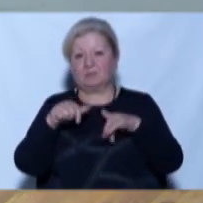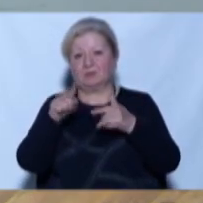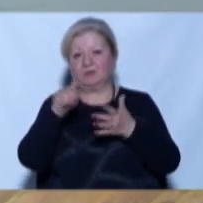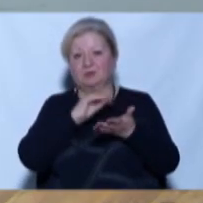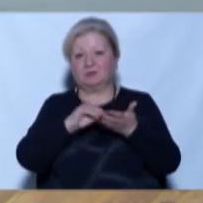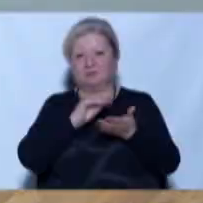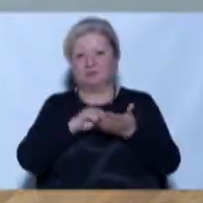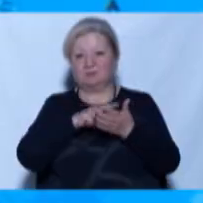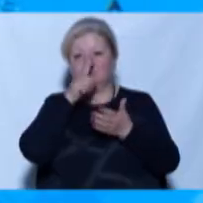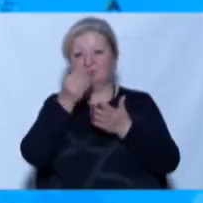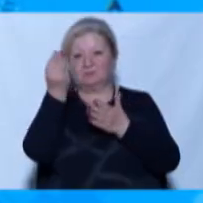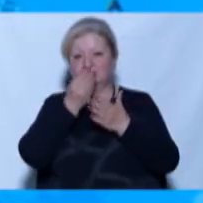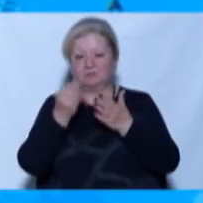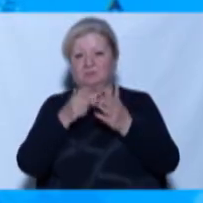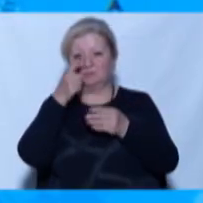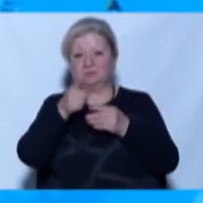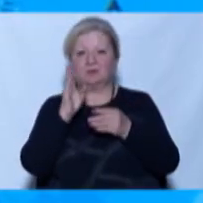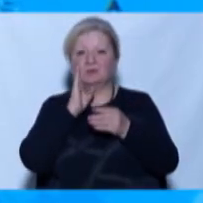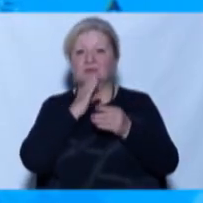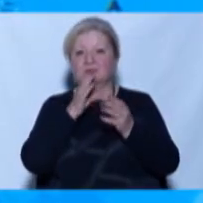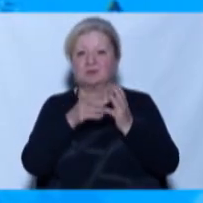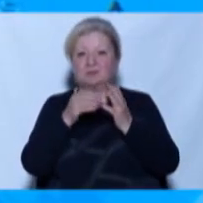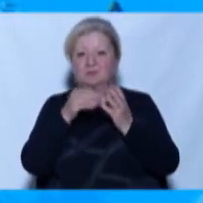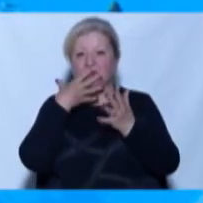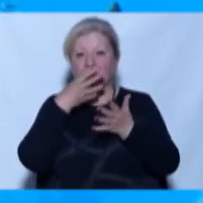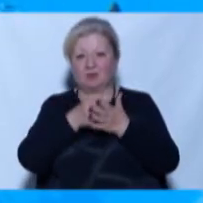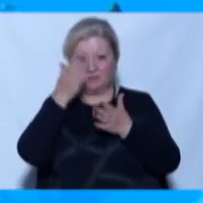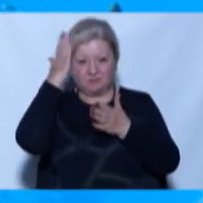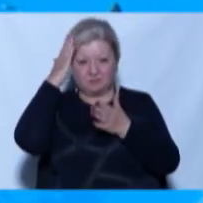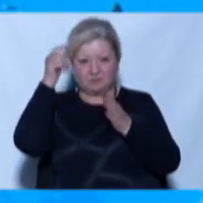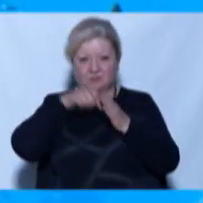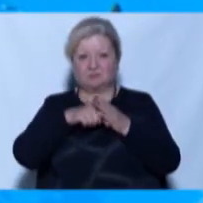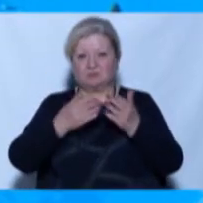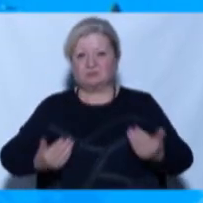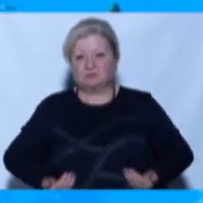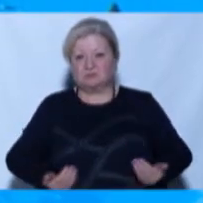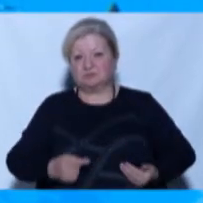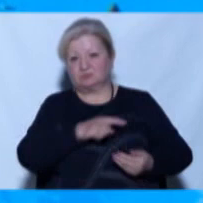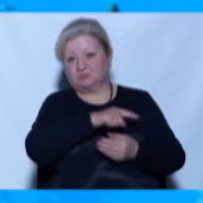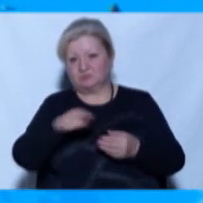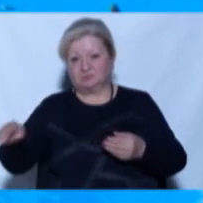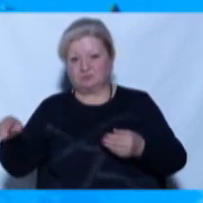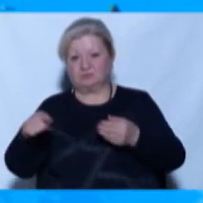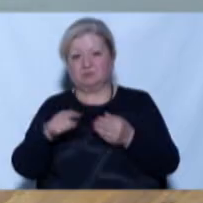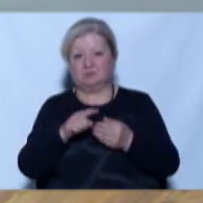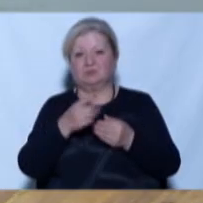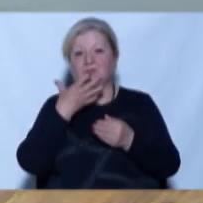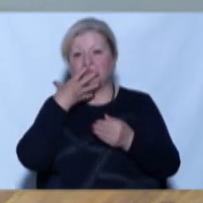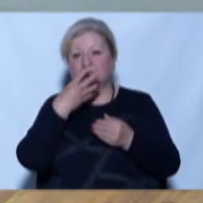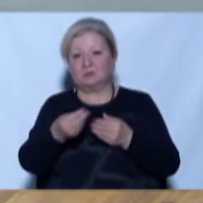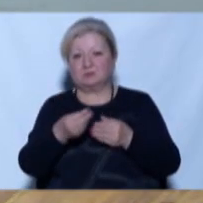აღწერს. დედამიწა თავის თავში სიცოცხლეს ატარებს, რომ მისი